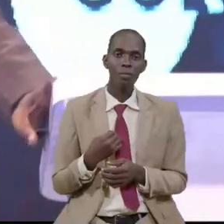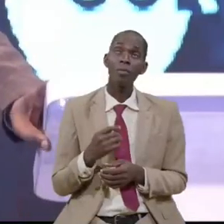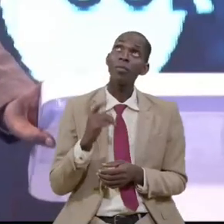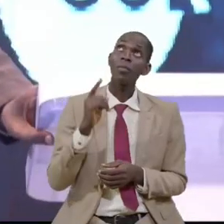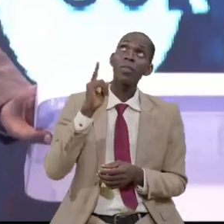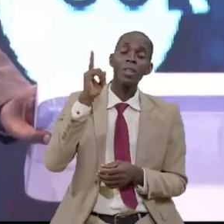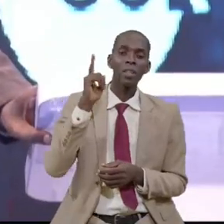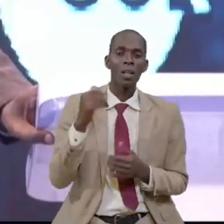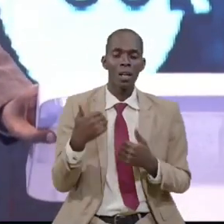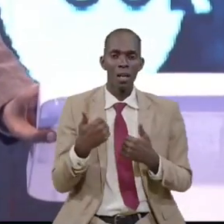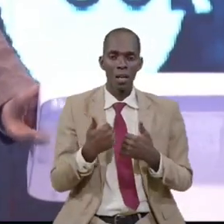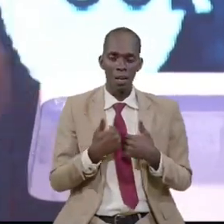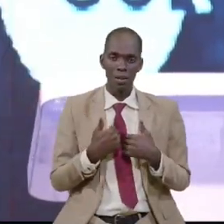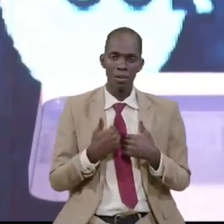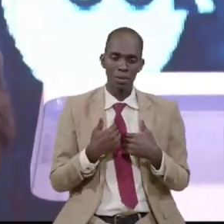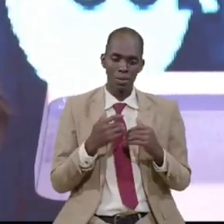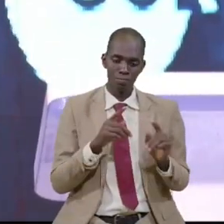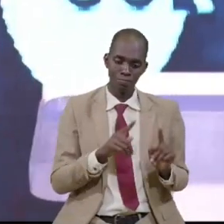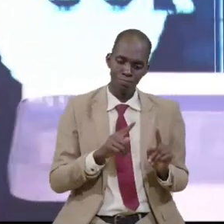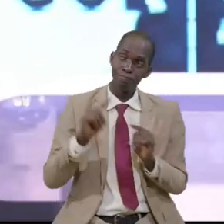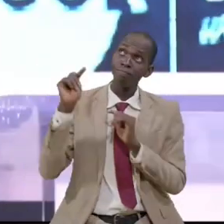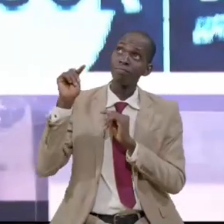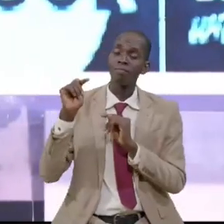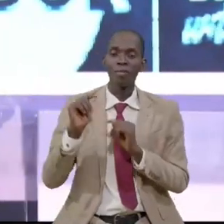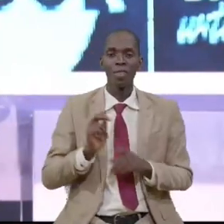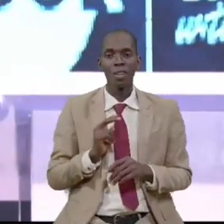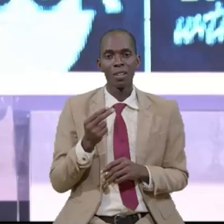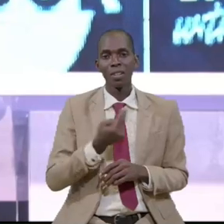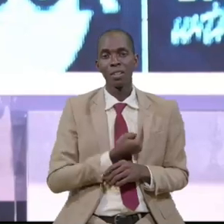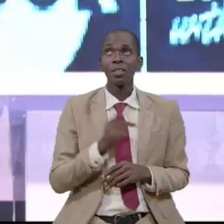Et c'est dit que, regardez ceci, qui